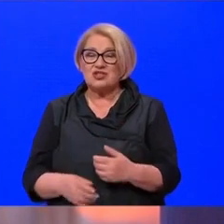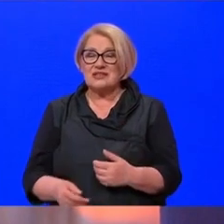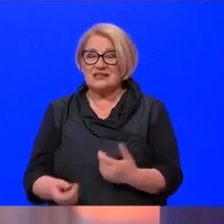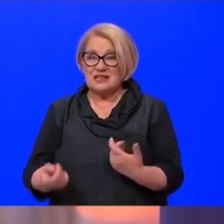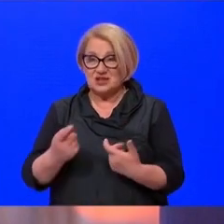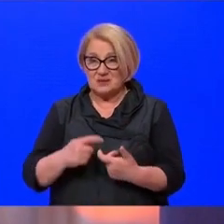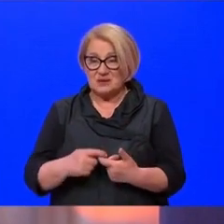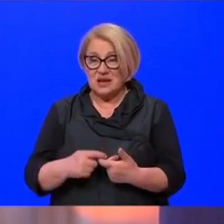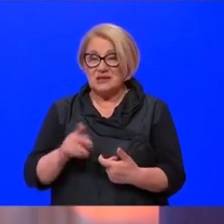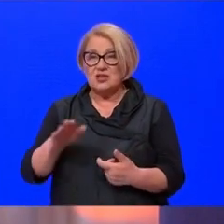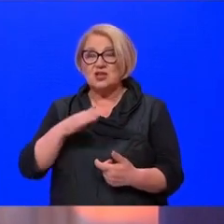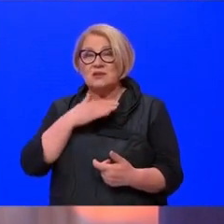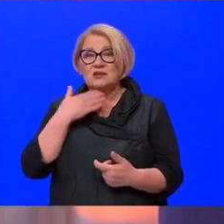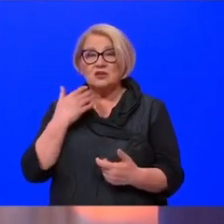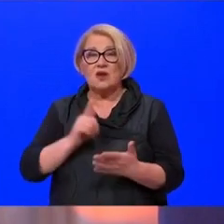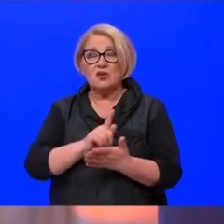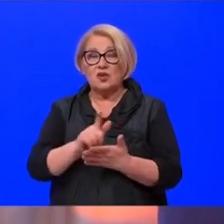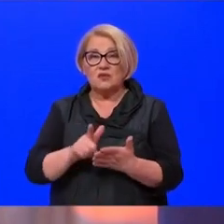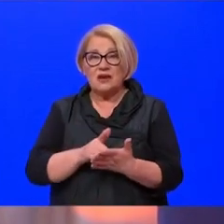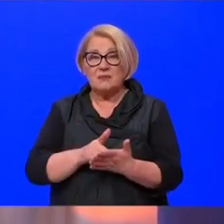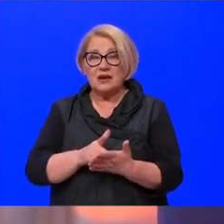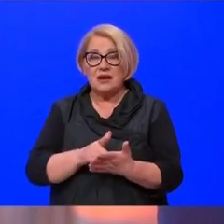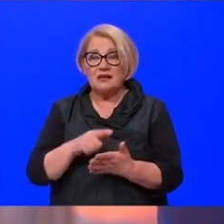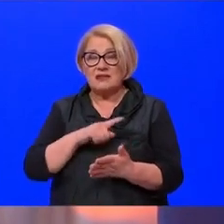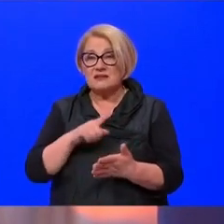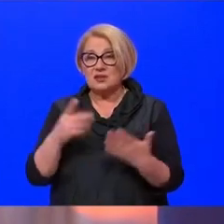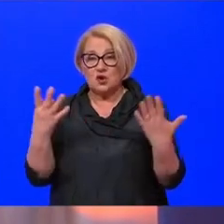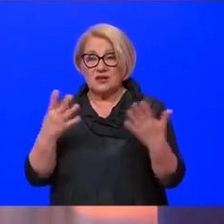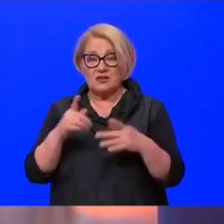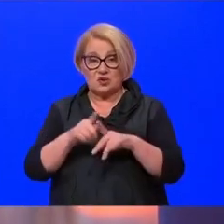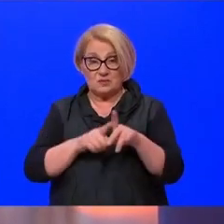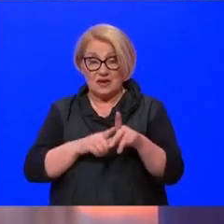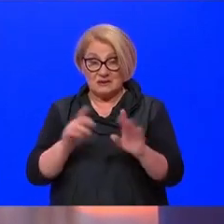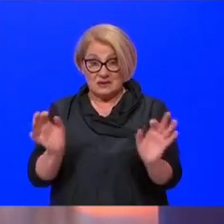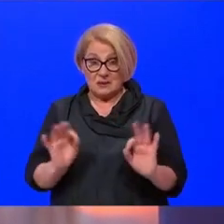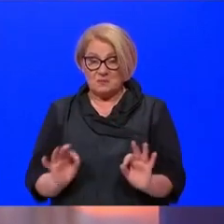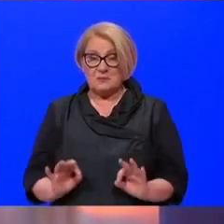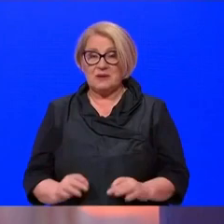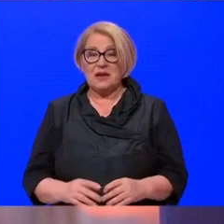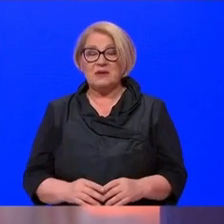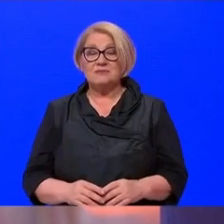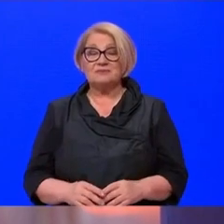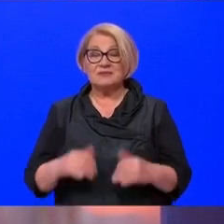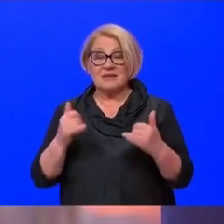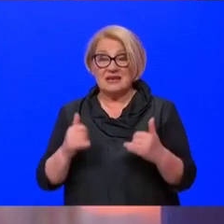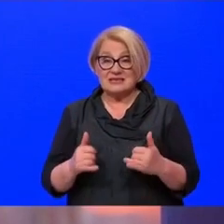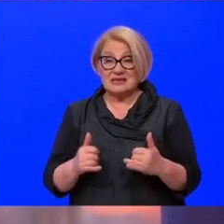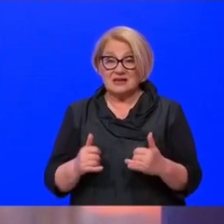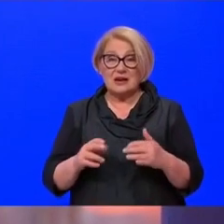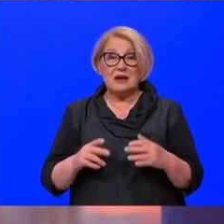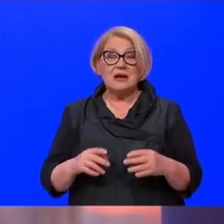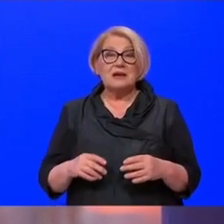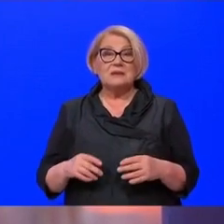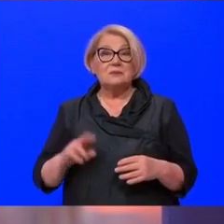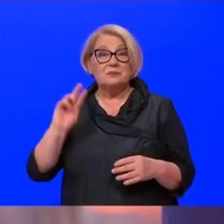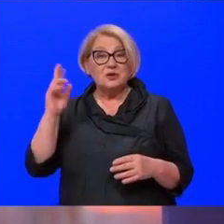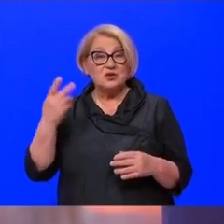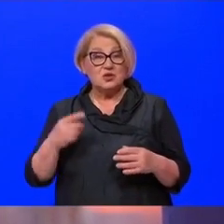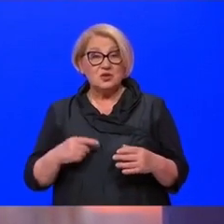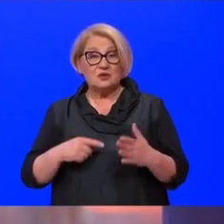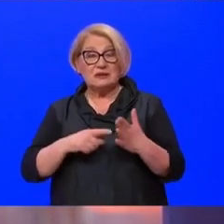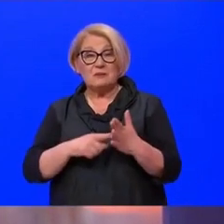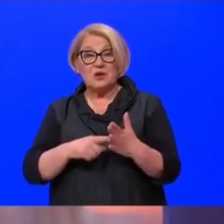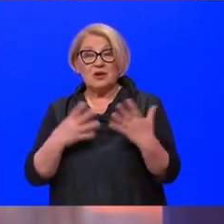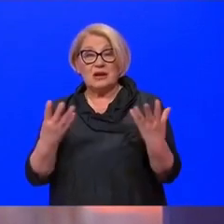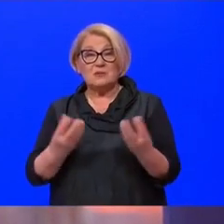oni imati dovoljno vremena da se do rujna lijepo pripreme. A sad vas sve zajedno upućujem da pogledamo